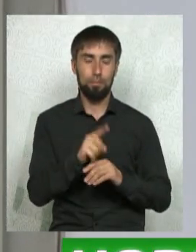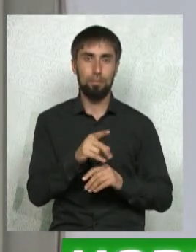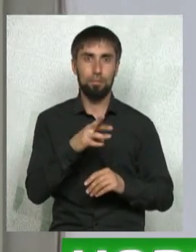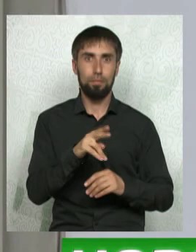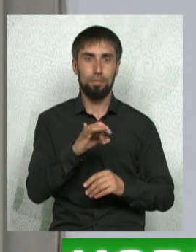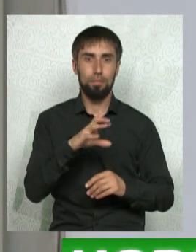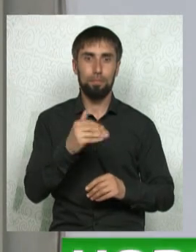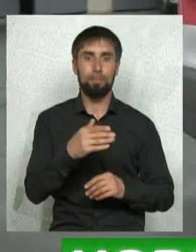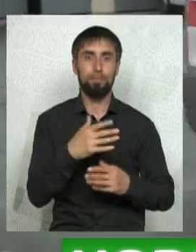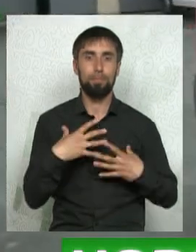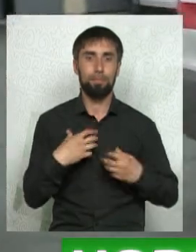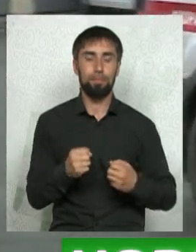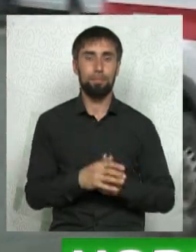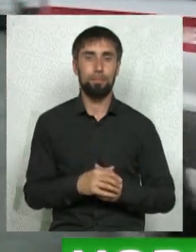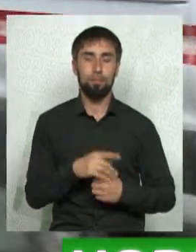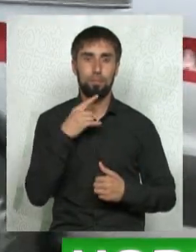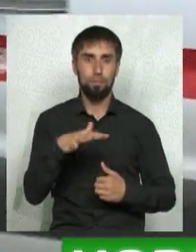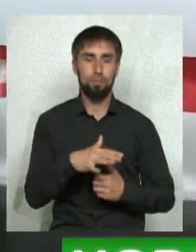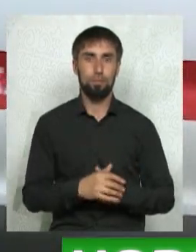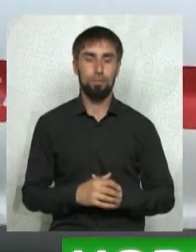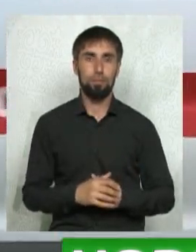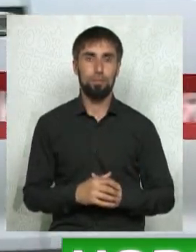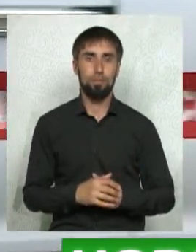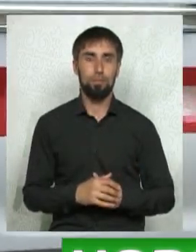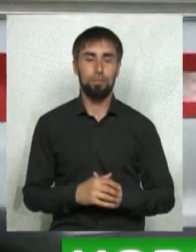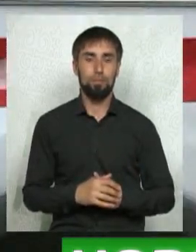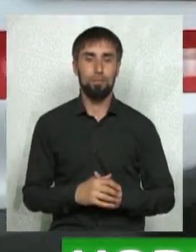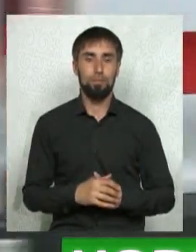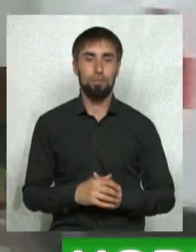задачами для системы здравоохранения страны. Амина Бокова, Магомед Дедигов, Новости 24.